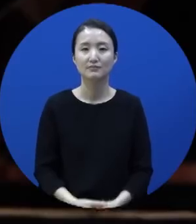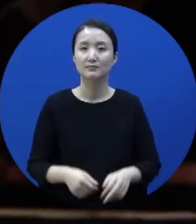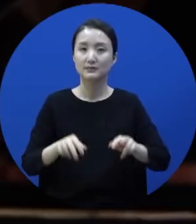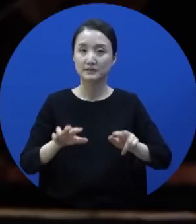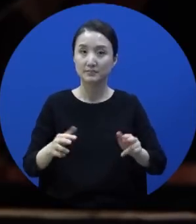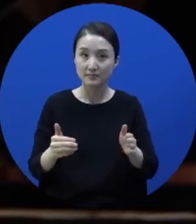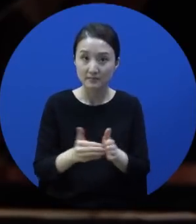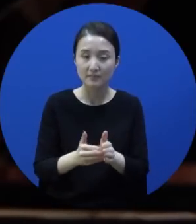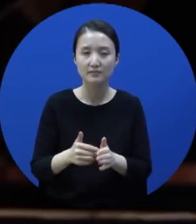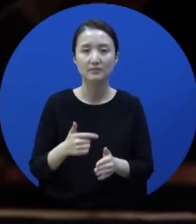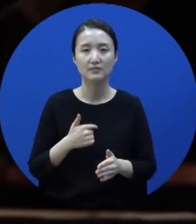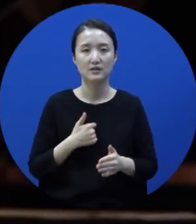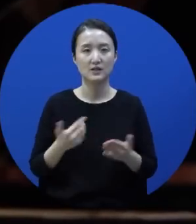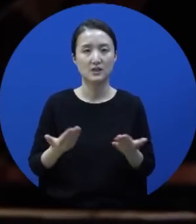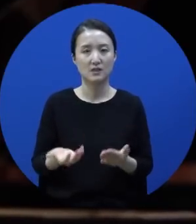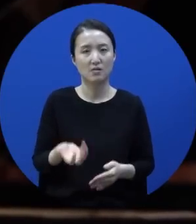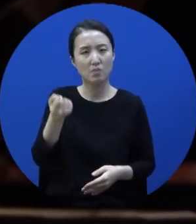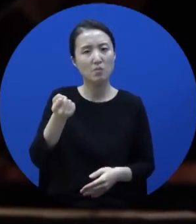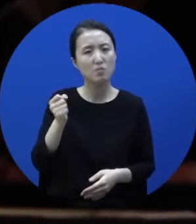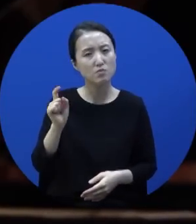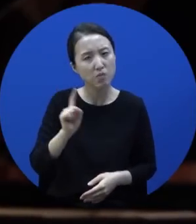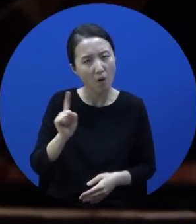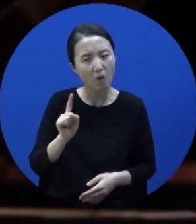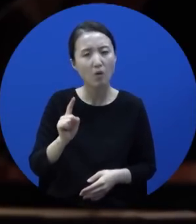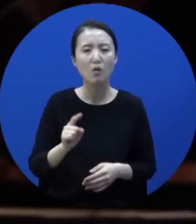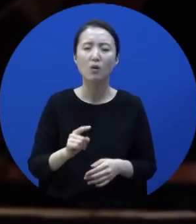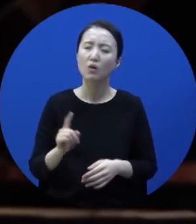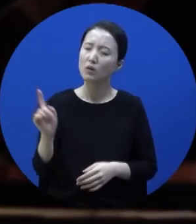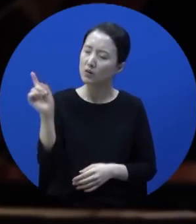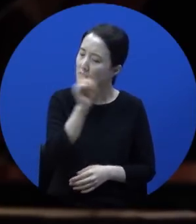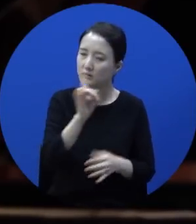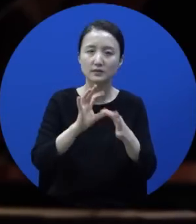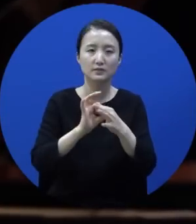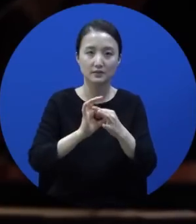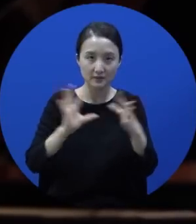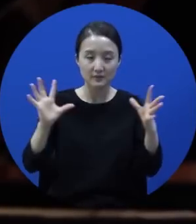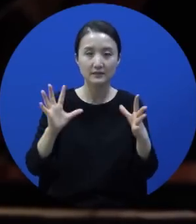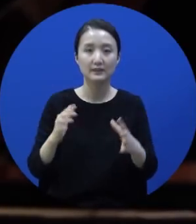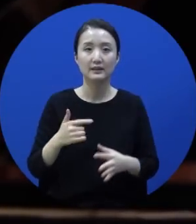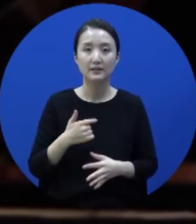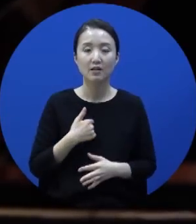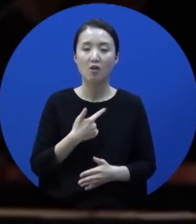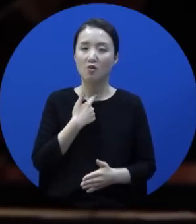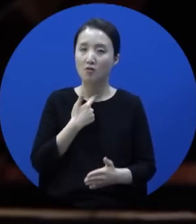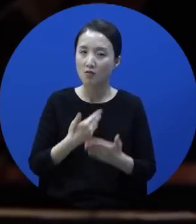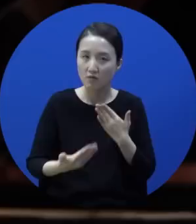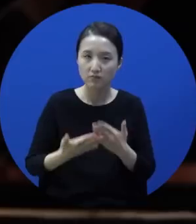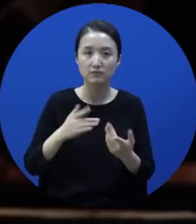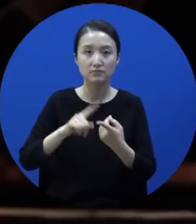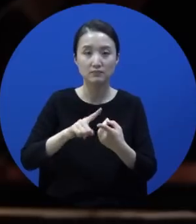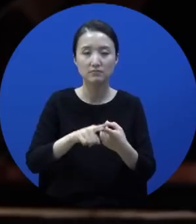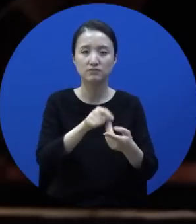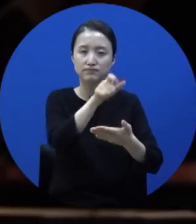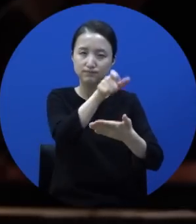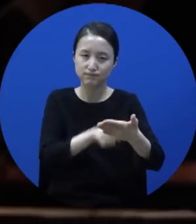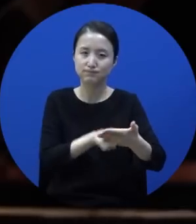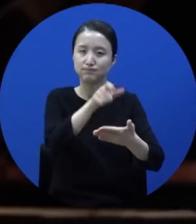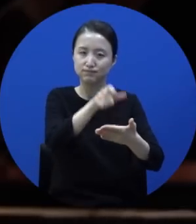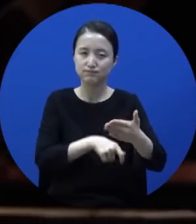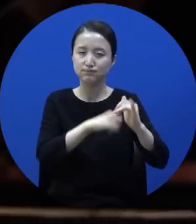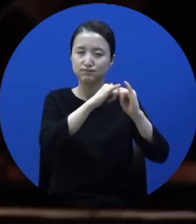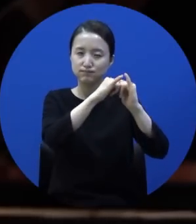경험을 가졌든 그것들이 계속적으로 기록되고 나의 삶에 대해서 보고가 된다면 그게 결국에는 자산이 될수 있는